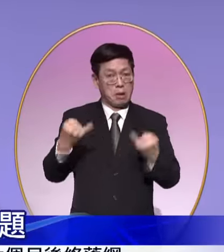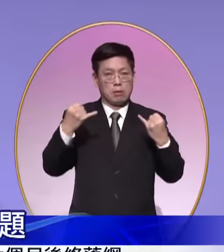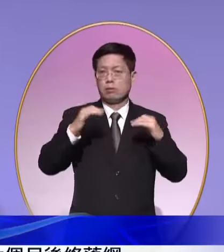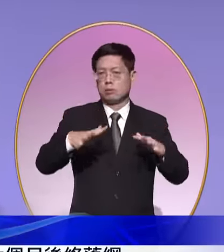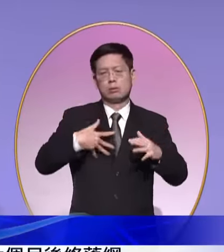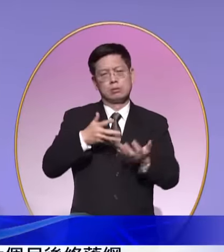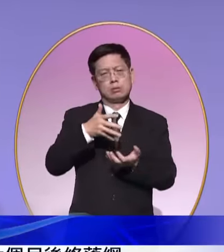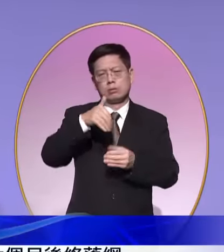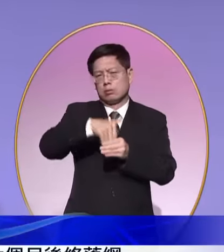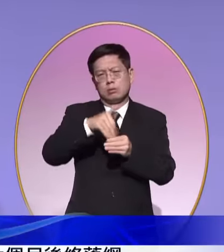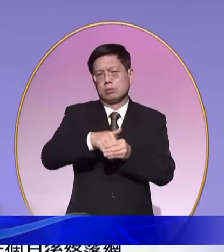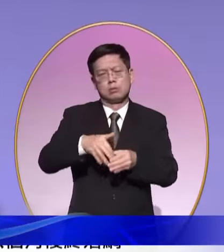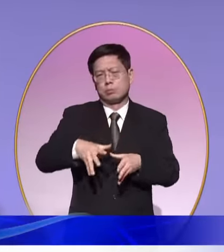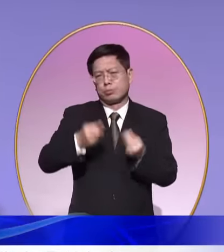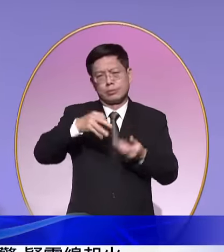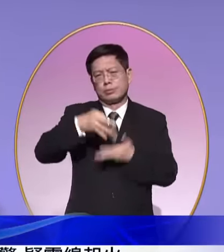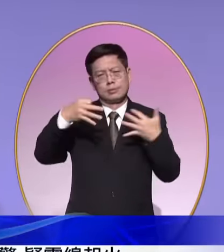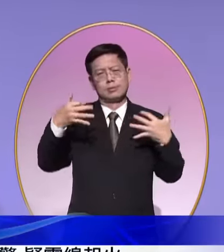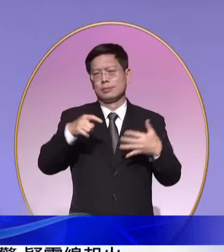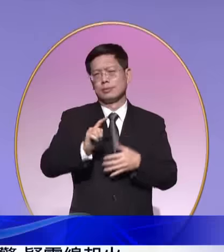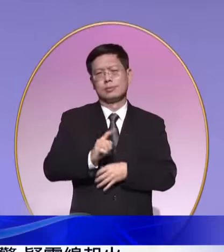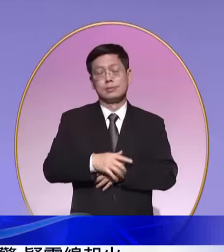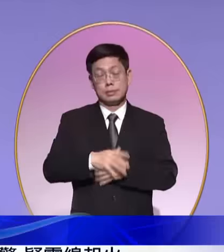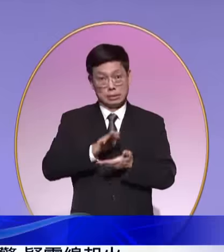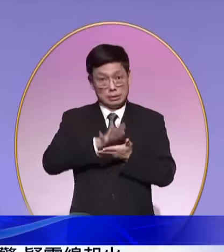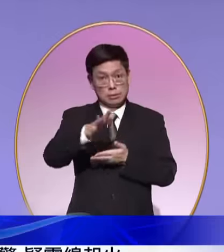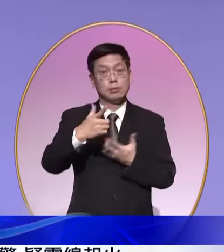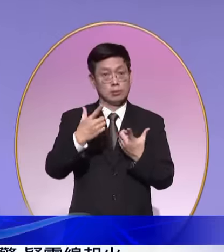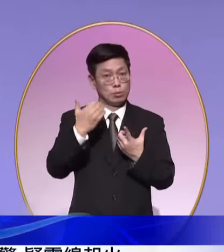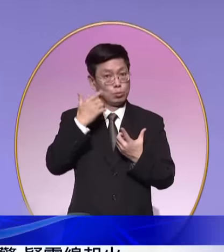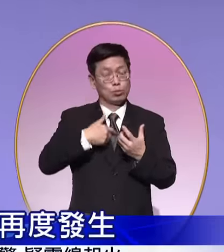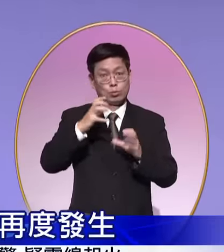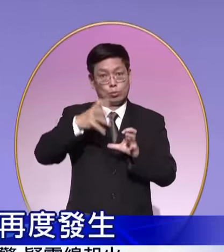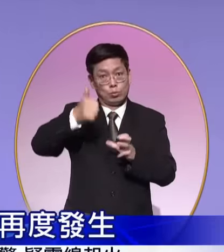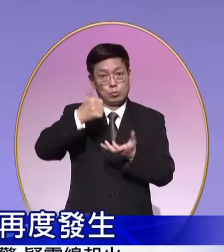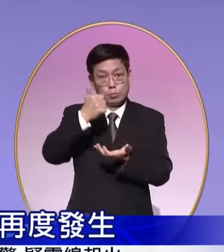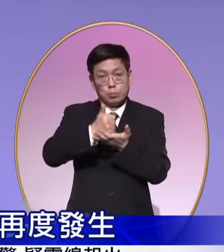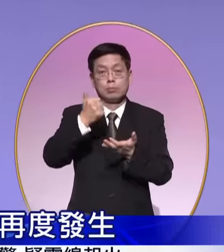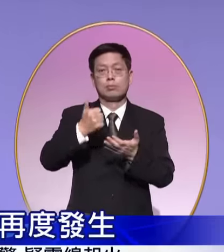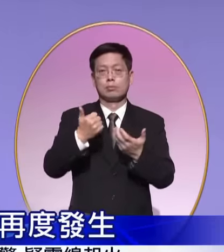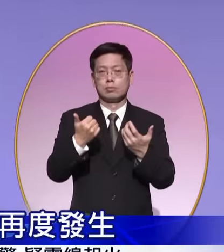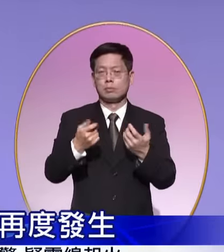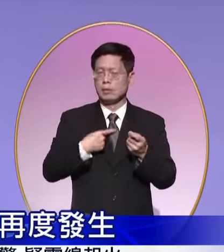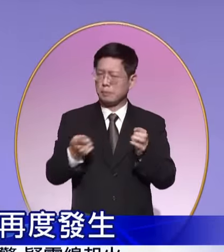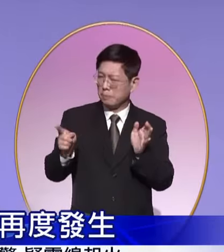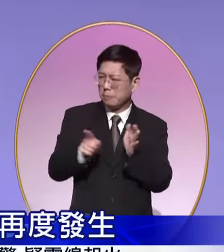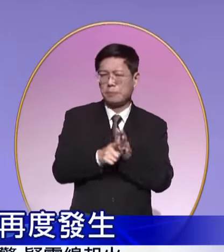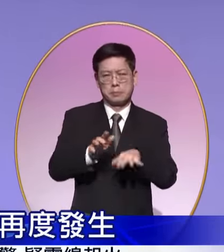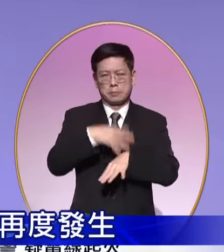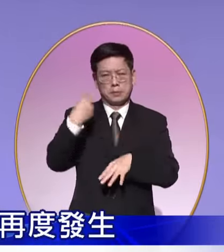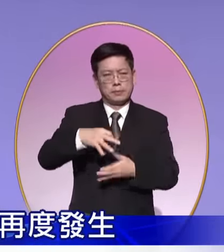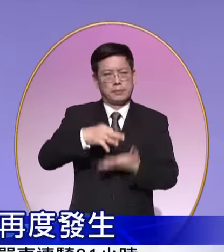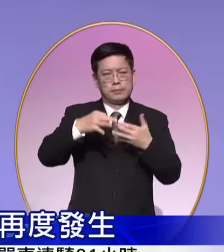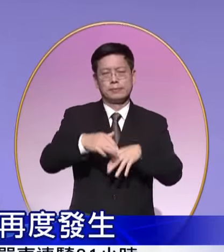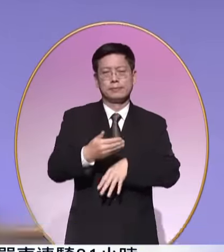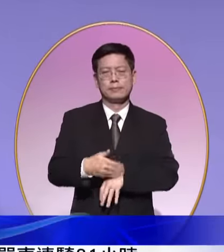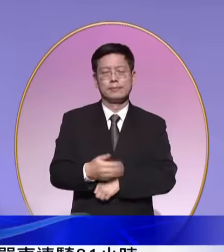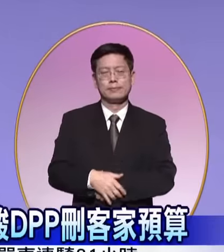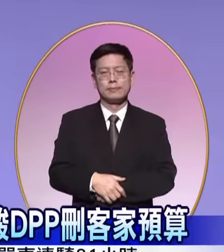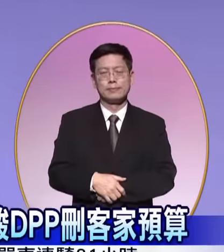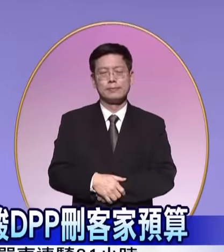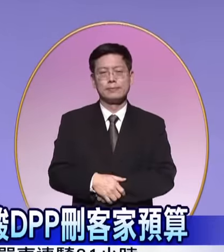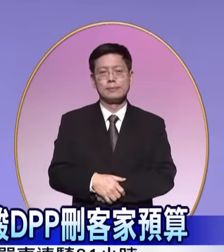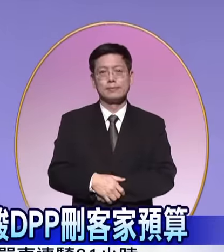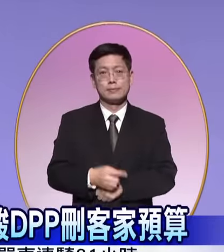题，未来如果我当选总统，我也会确保它永远不会在这个国家再度发生。 呼吁